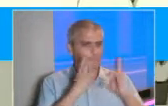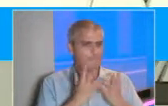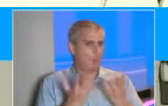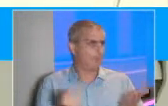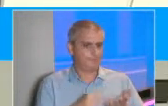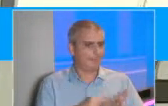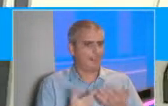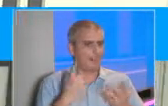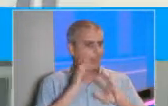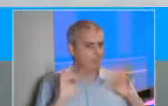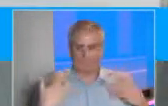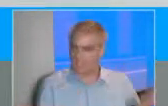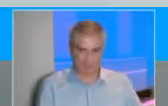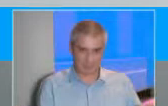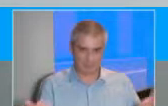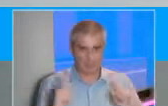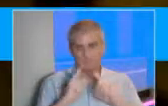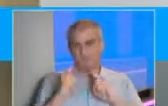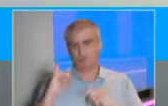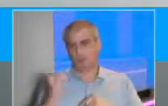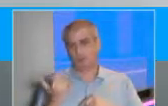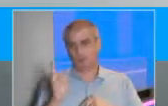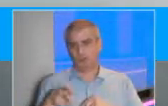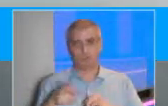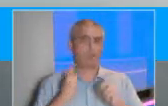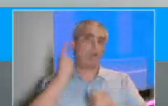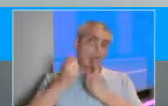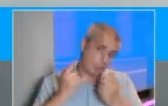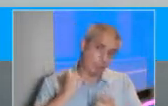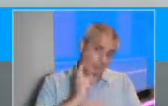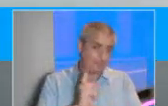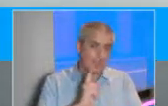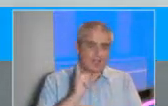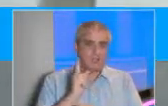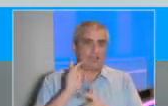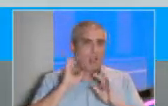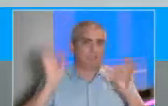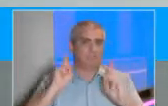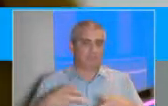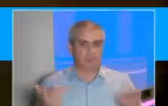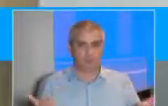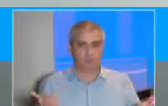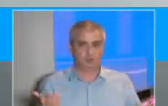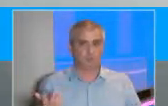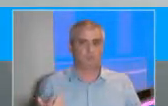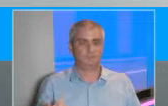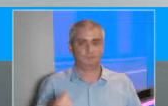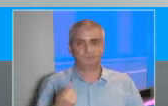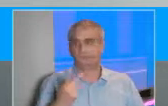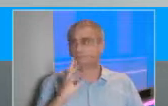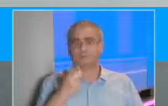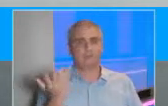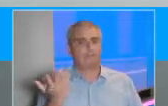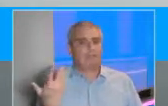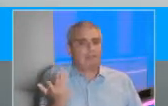הבלונים? כי אין הזקה, מה שבמקרים אחרים נגיד של רקטות, אומנם זה מיידי, אבל יש עוד הזקה צבע אדום. במקרה